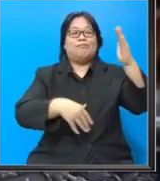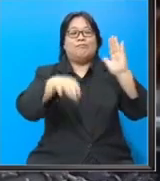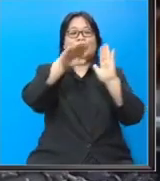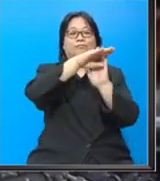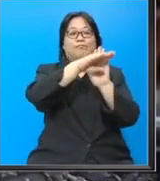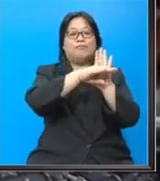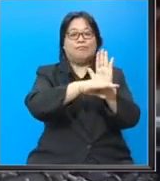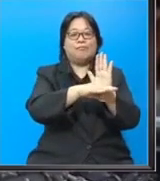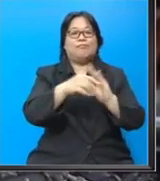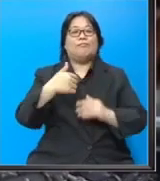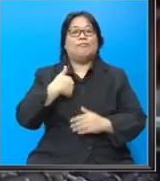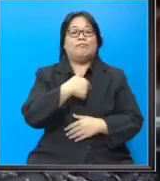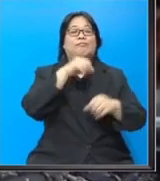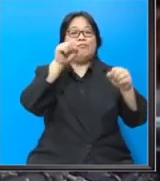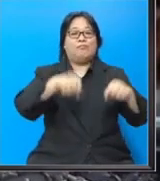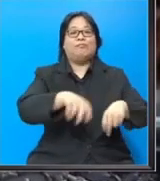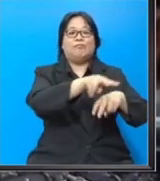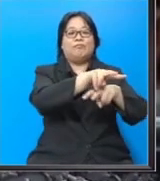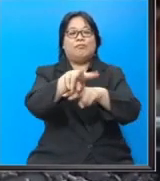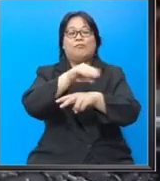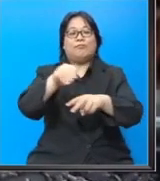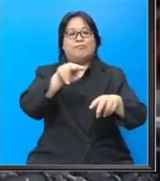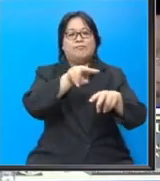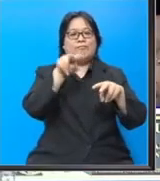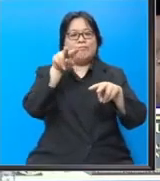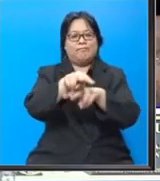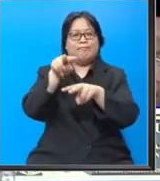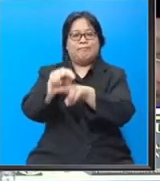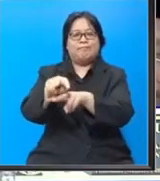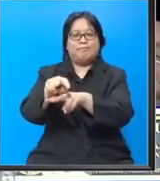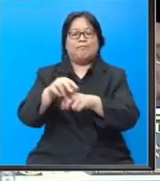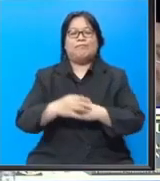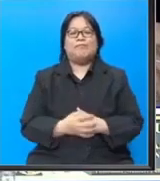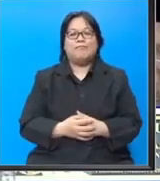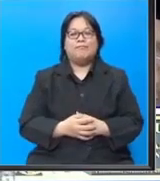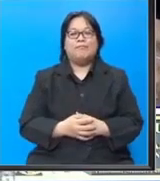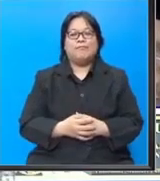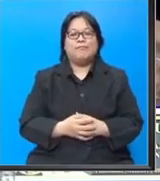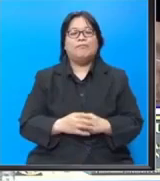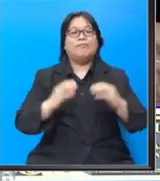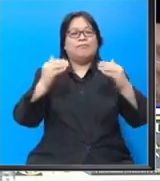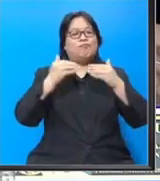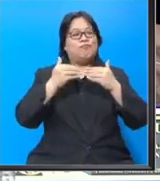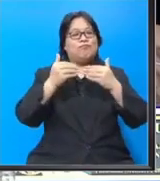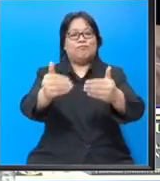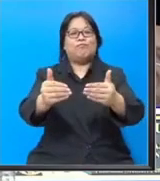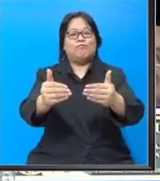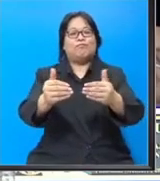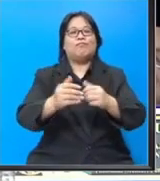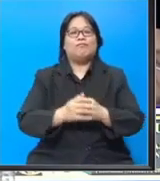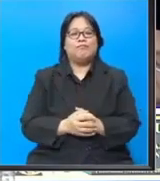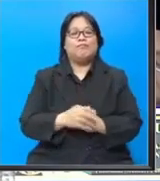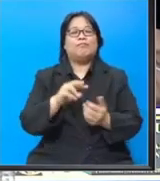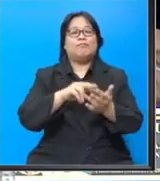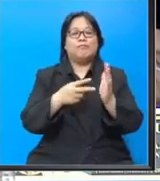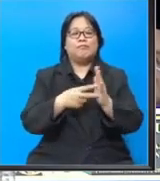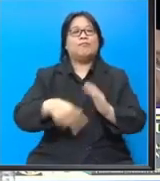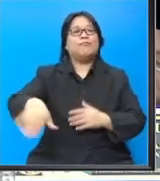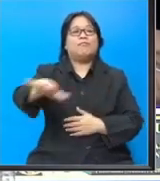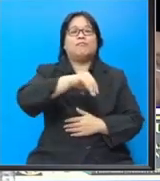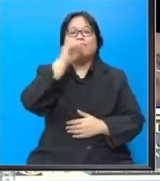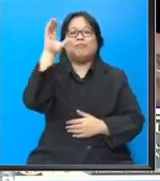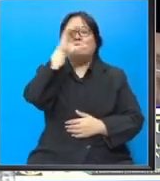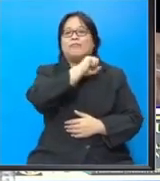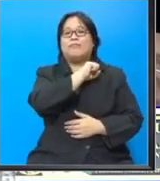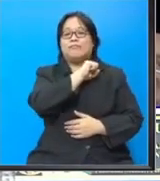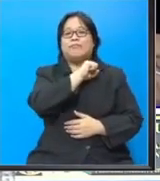senar-senar yang kita monitor dan kita mantau secara crossly dengan izin bermakna Michael